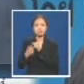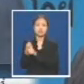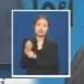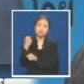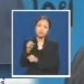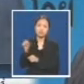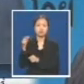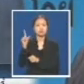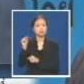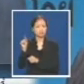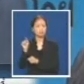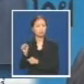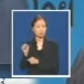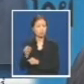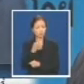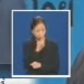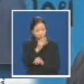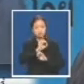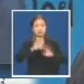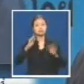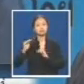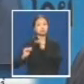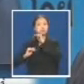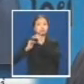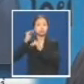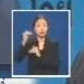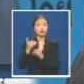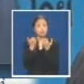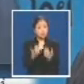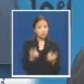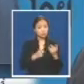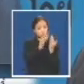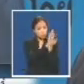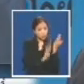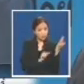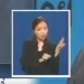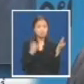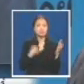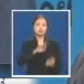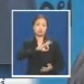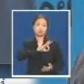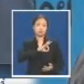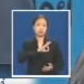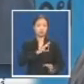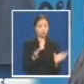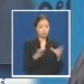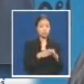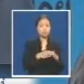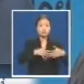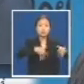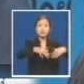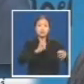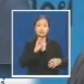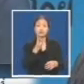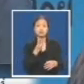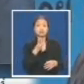าดังจะเห็นได้ว่าขณะนี้ทั่วประเทศเราก็มีสมาชิกที่อยู่ในกลุ่มสวัสดิการชุมชนต่